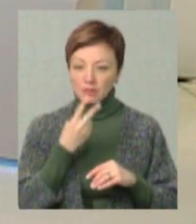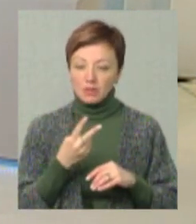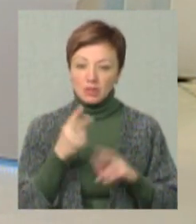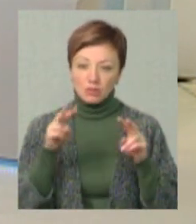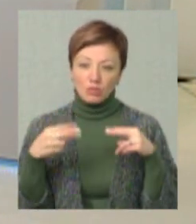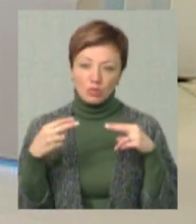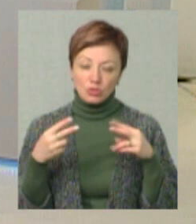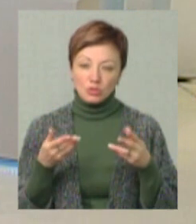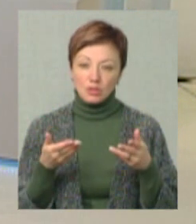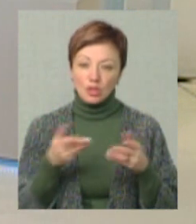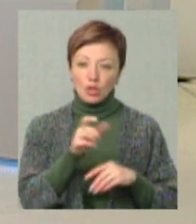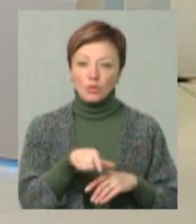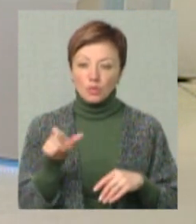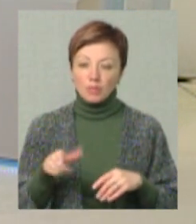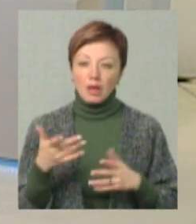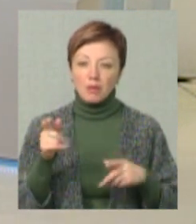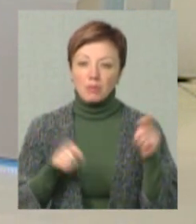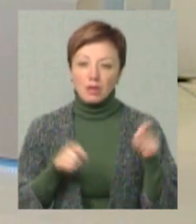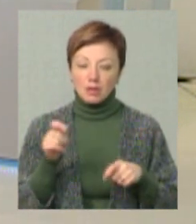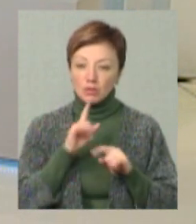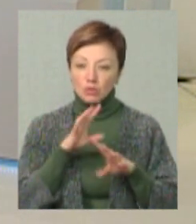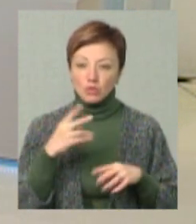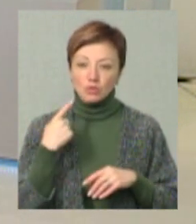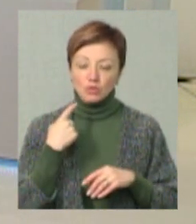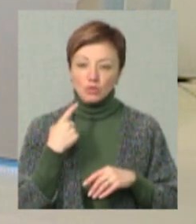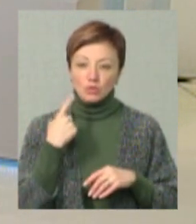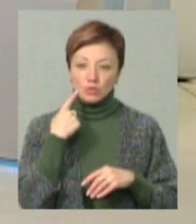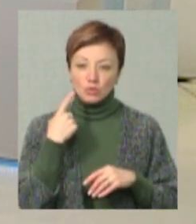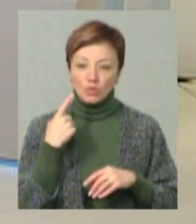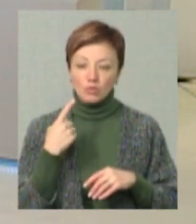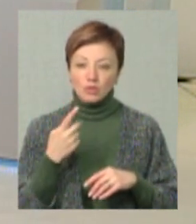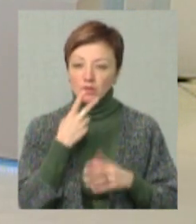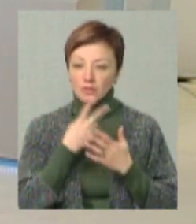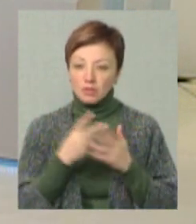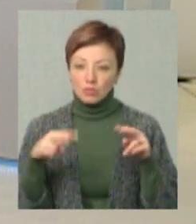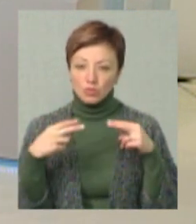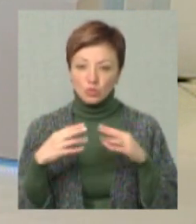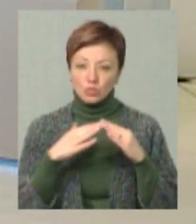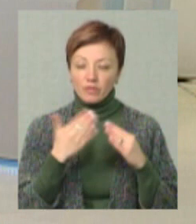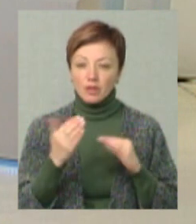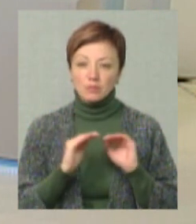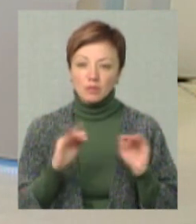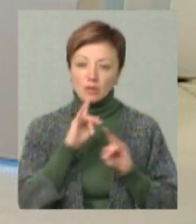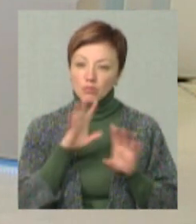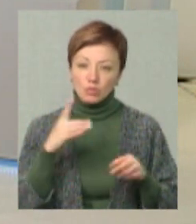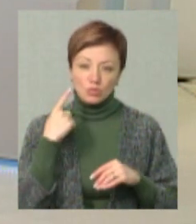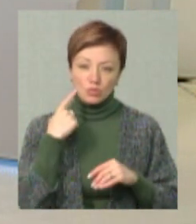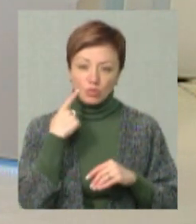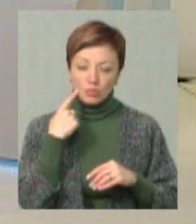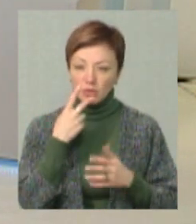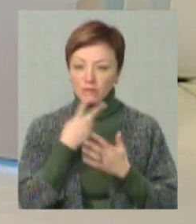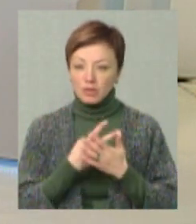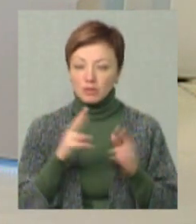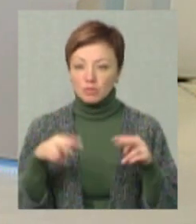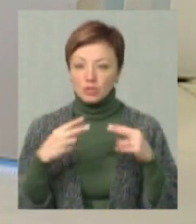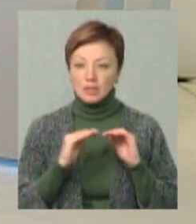дивитися в очі людям, які приїхали, не буде соромно дивитися в очі своїм сусідам, вашим дітям не буде соромно дивитися